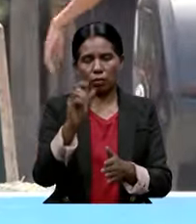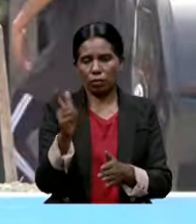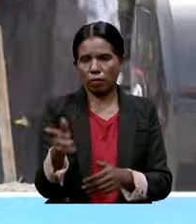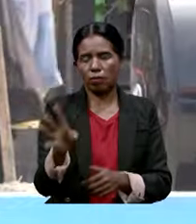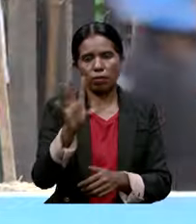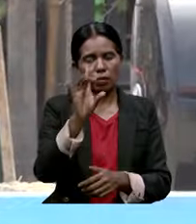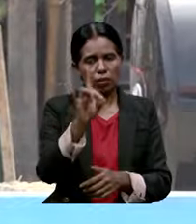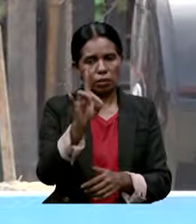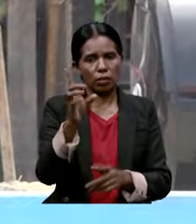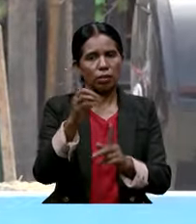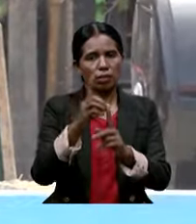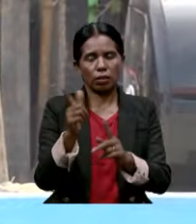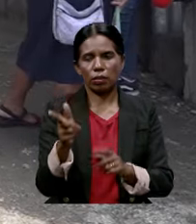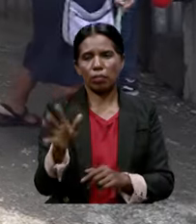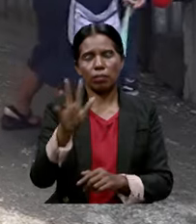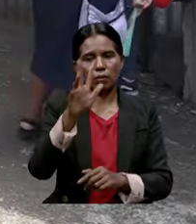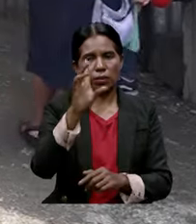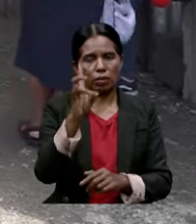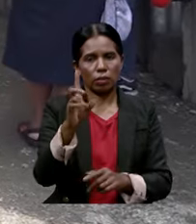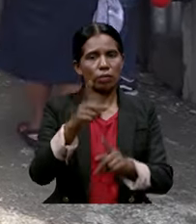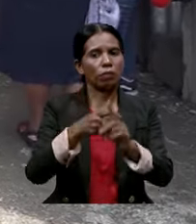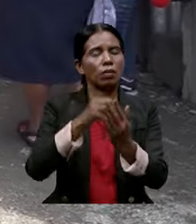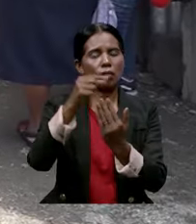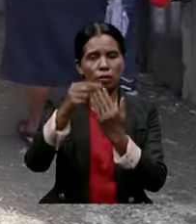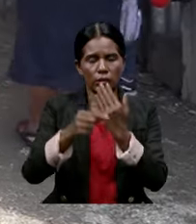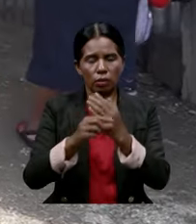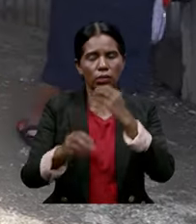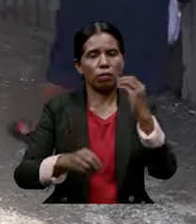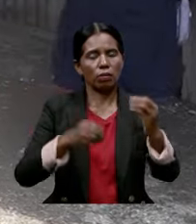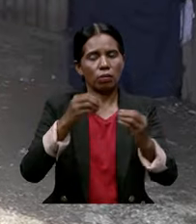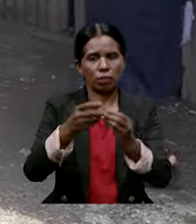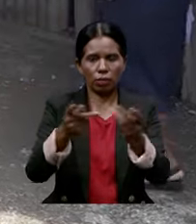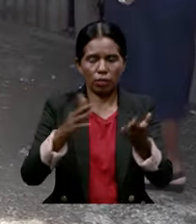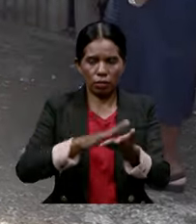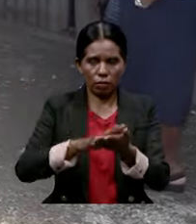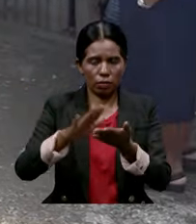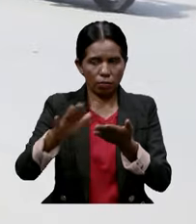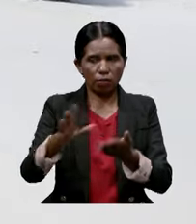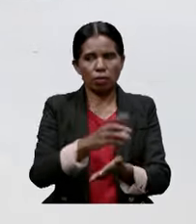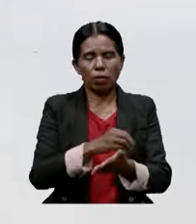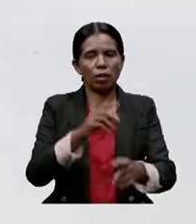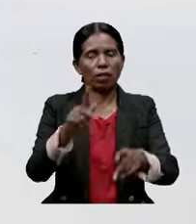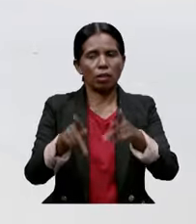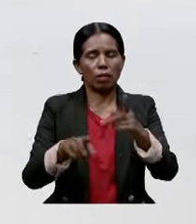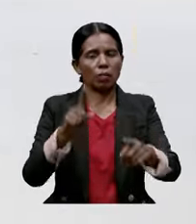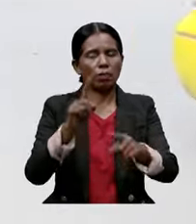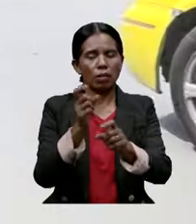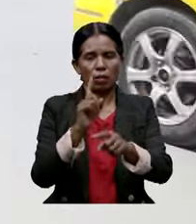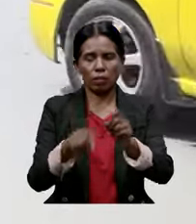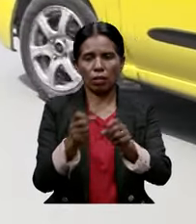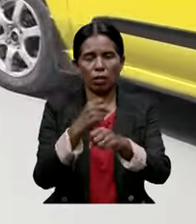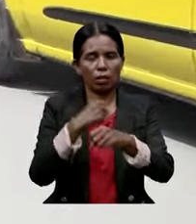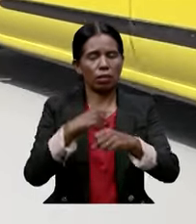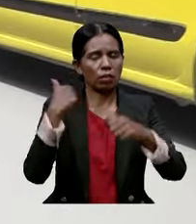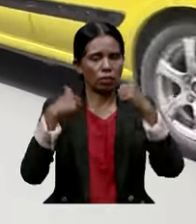3/2008 loron 2020 fulan agosto kono ba higiene na ordem pública bandu e mahala atividade